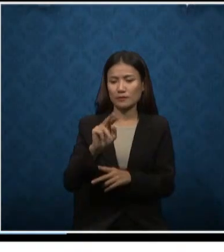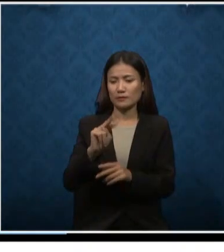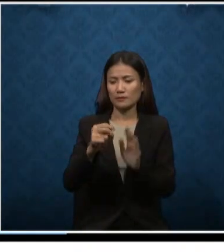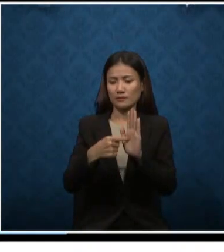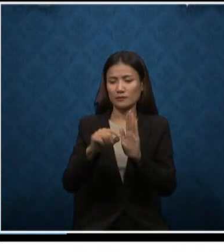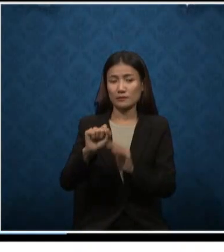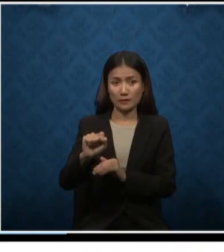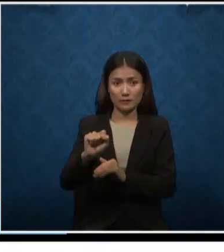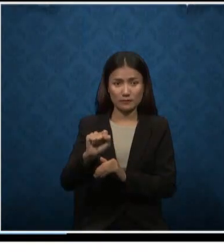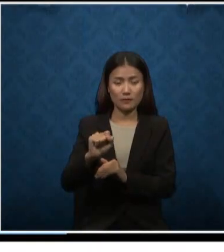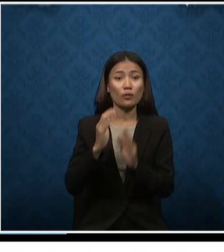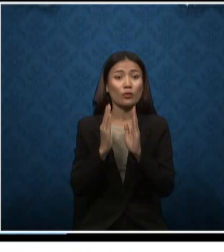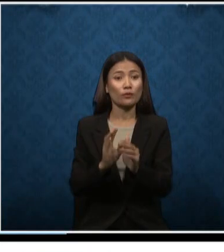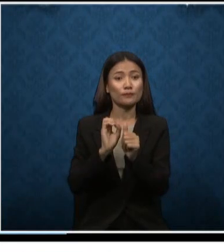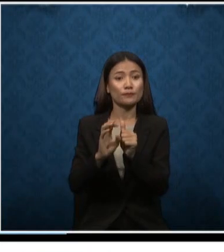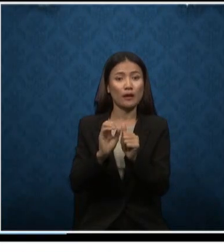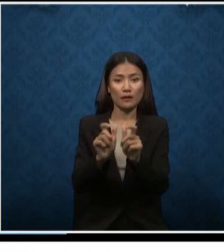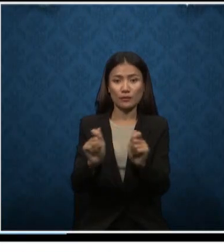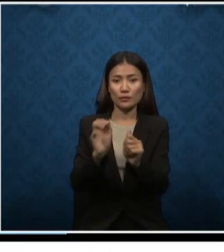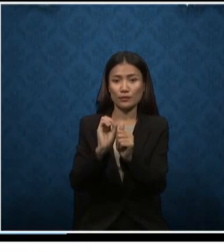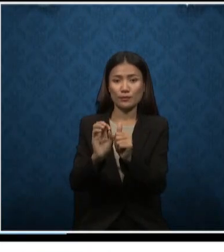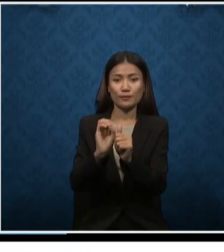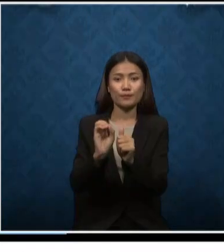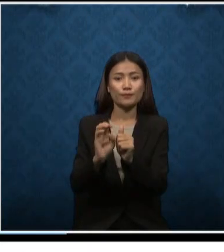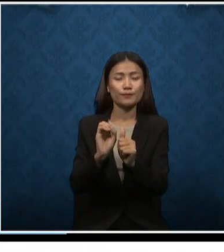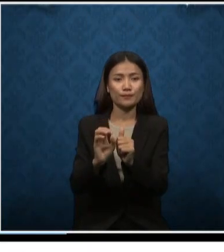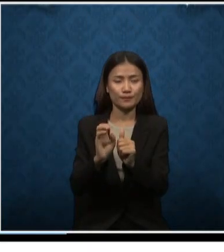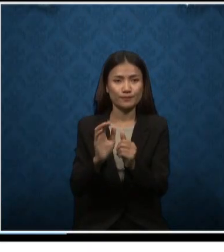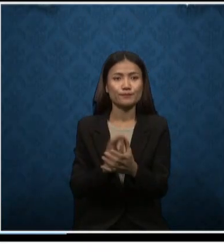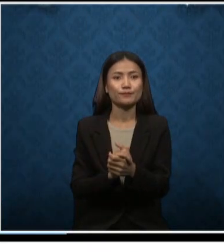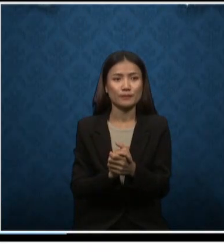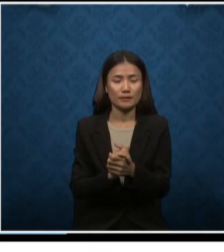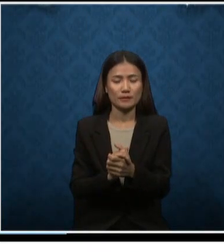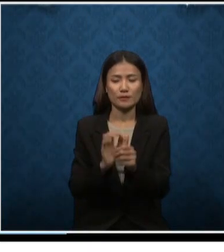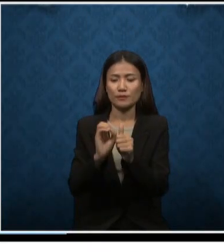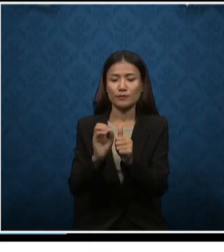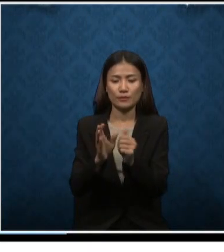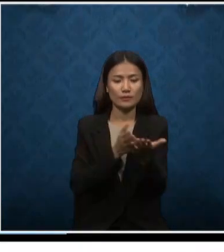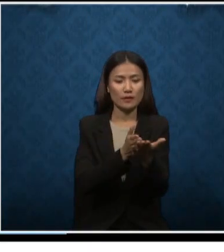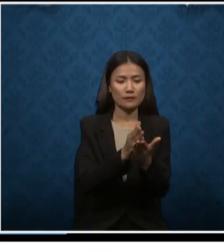าคณะอนุกรรมการด้านประกันสังคมนำเสนอถึง